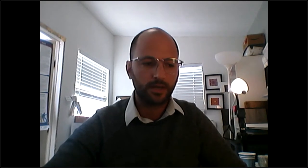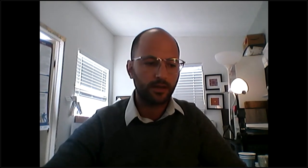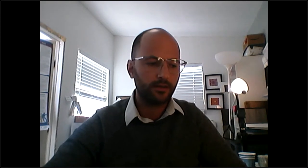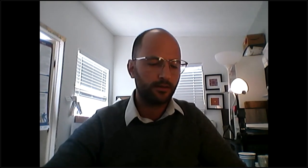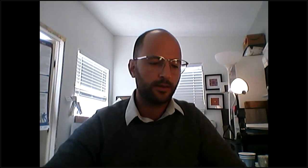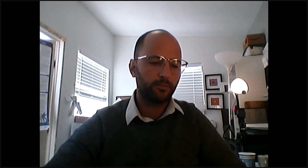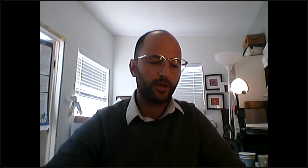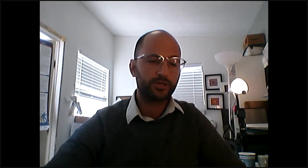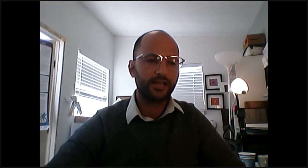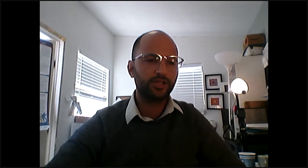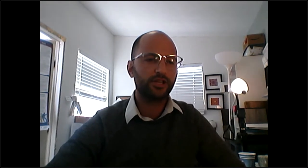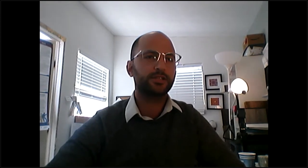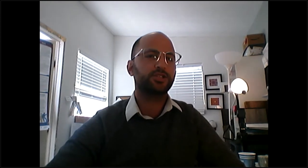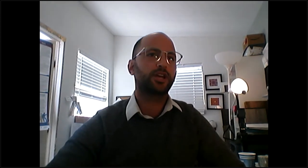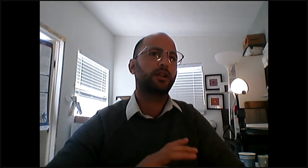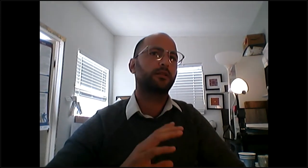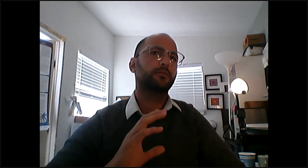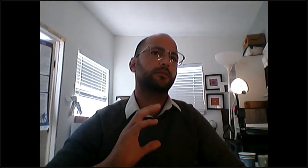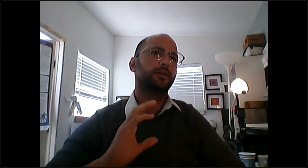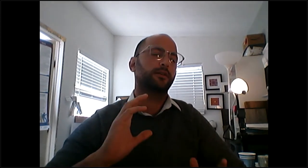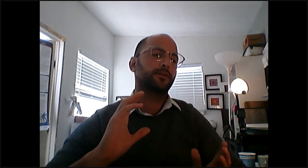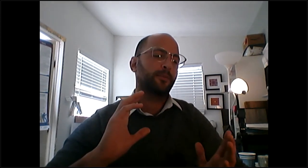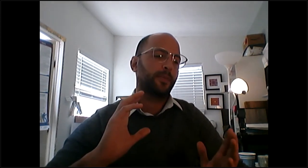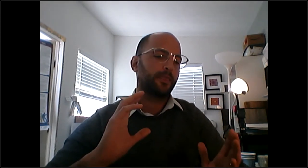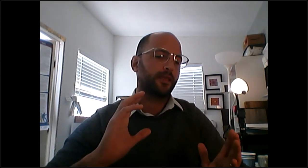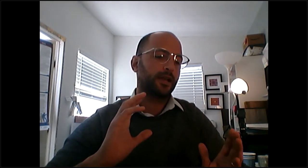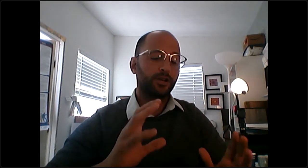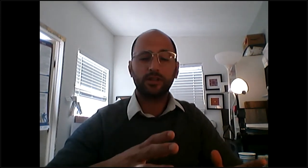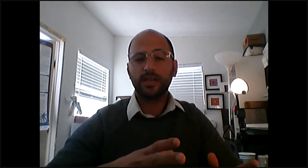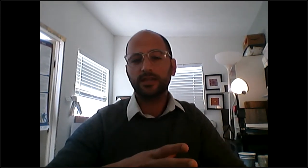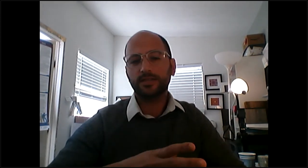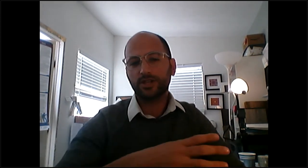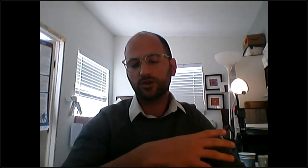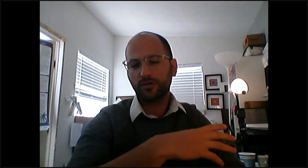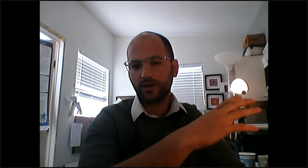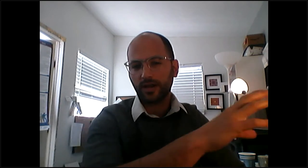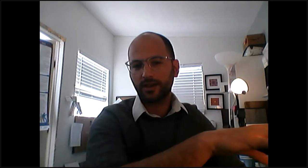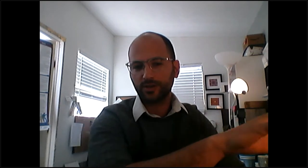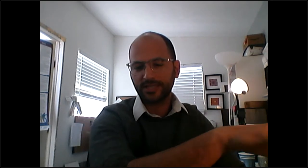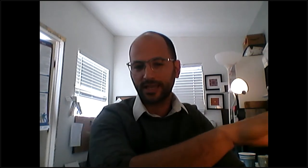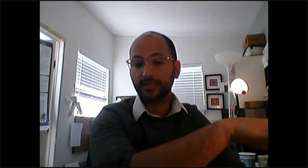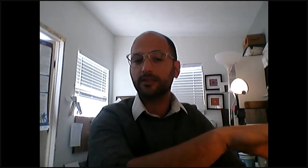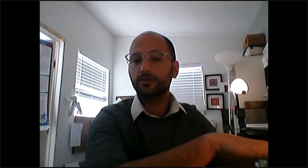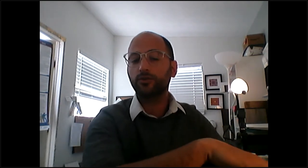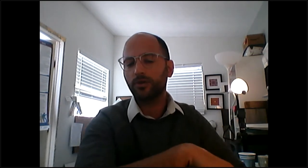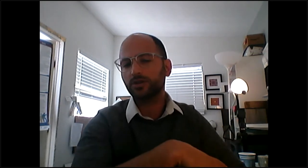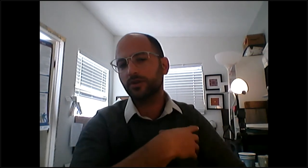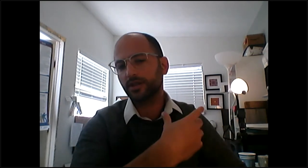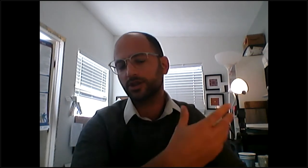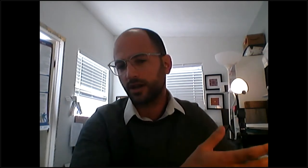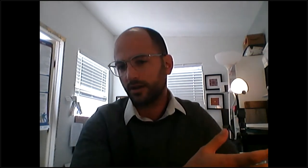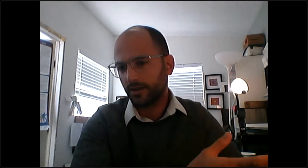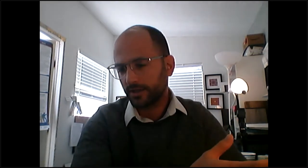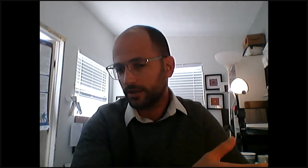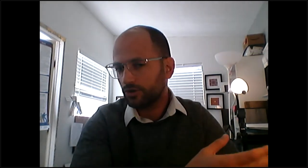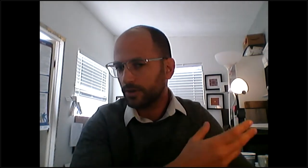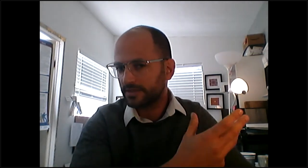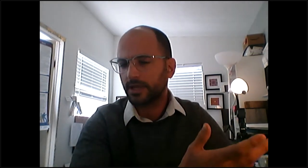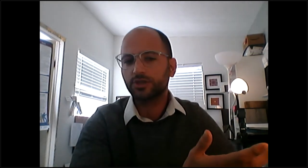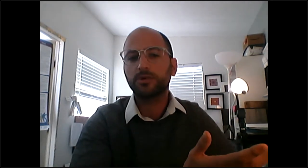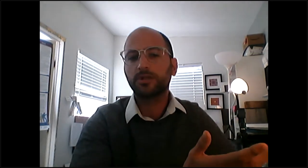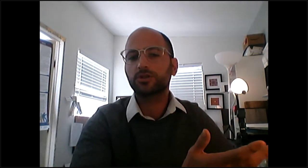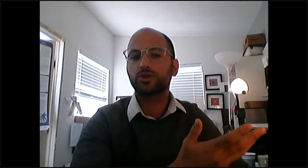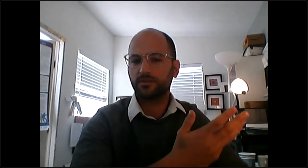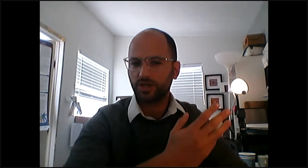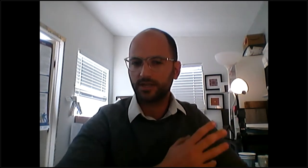את זה בלוס אנג'לס, של לקנות נכס שיש לו כבר עוד איזה יחידת דיור או משהו, כדי שהיחידת דיור